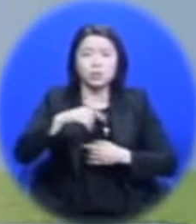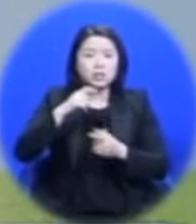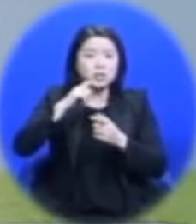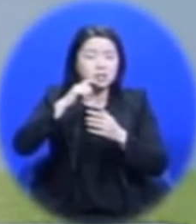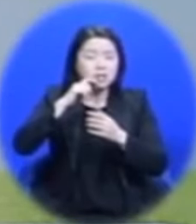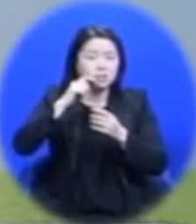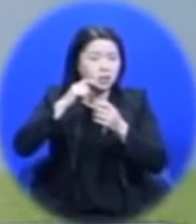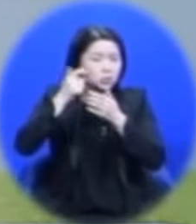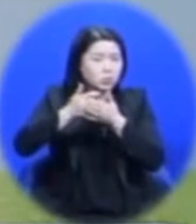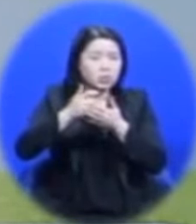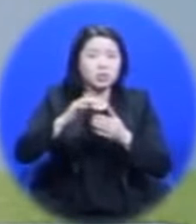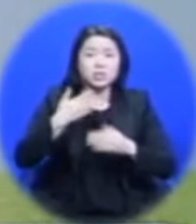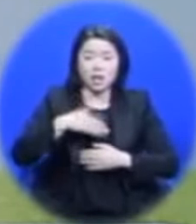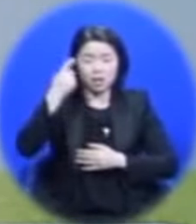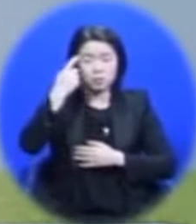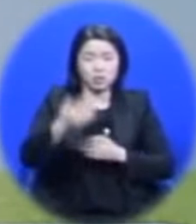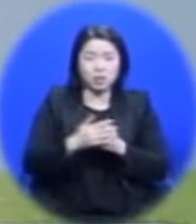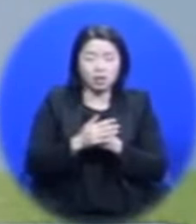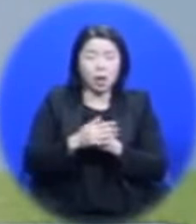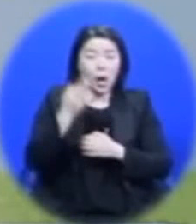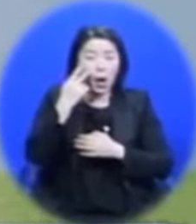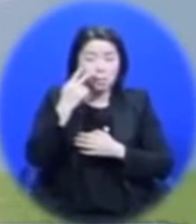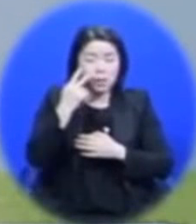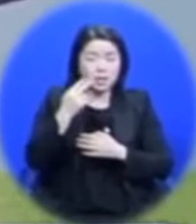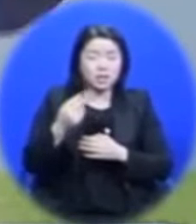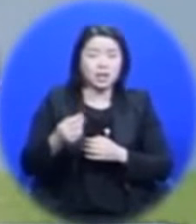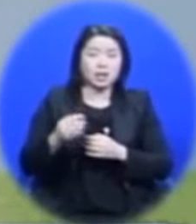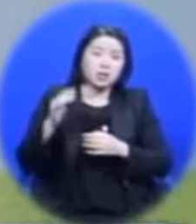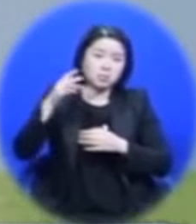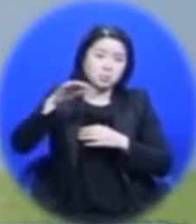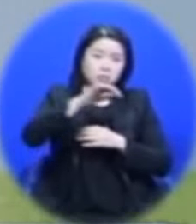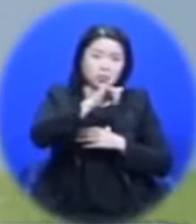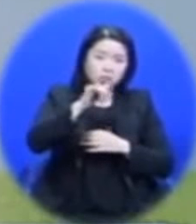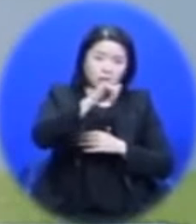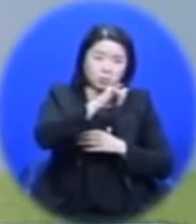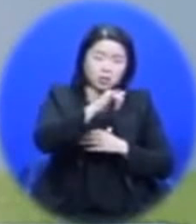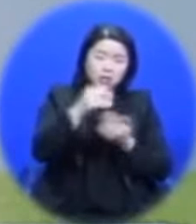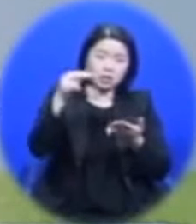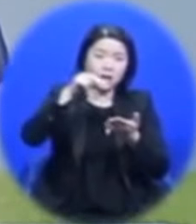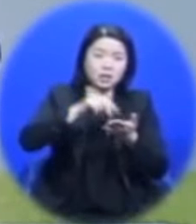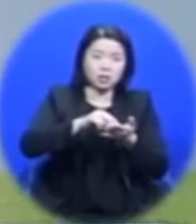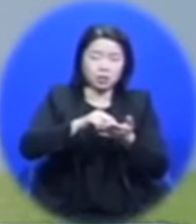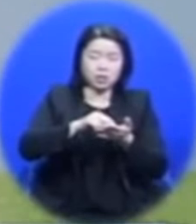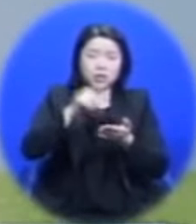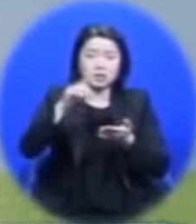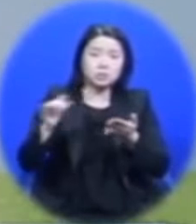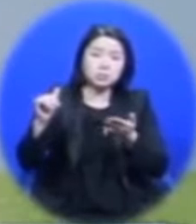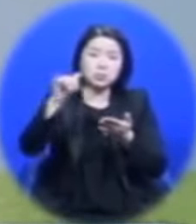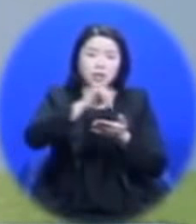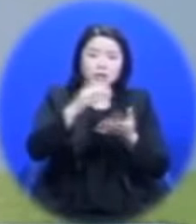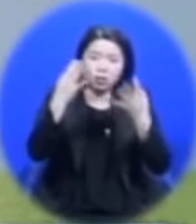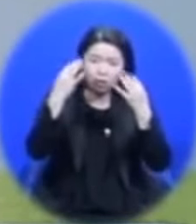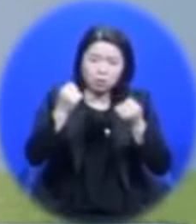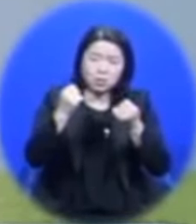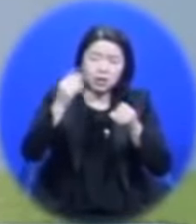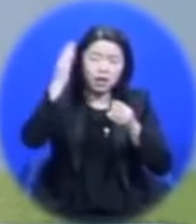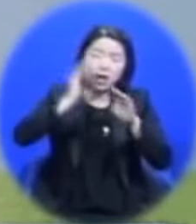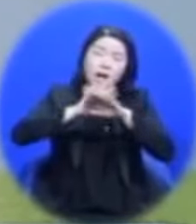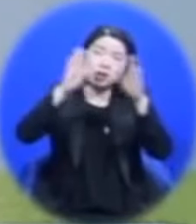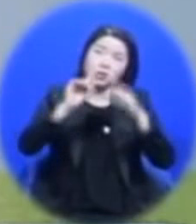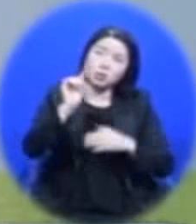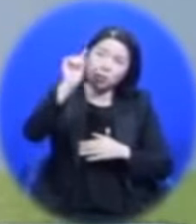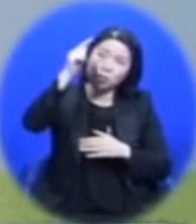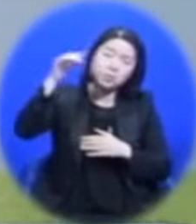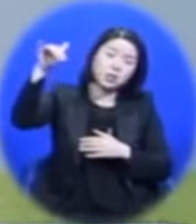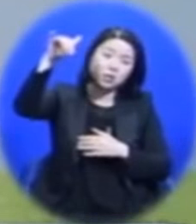아십니까? 만약에 미국에 가는 비행기를 타고 간다고 해보세요. 그 비행기는 얼마나 하늘 높이 떠